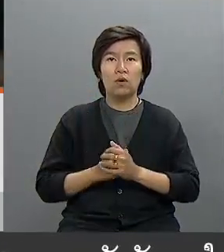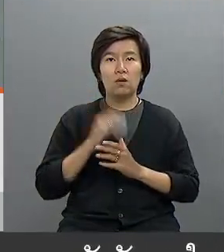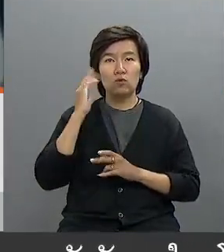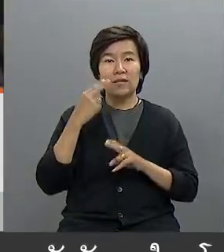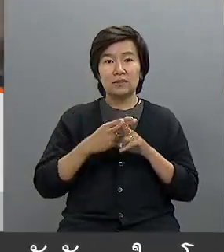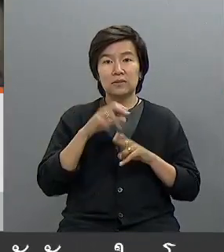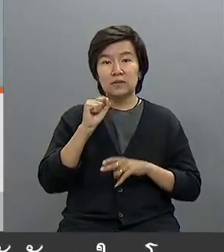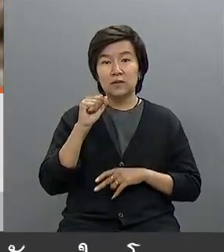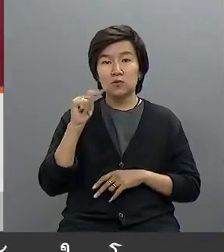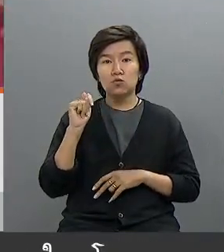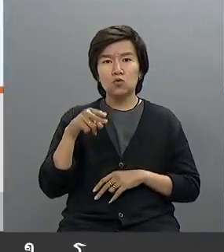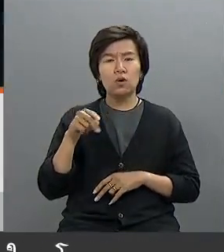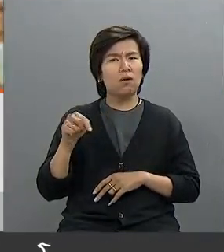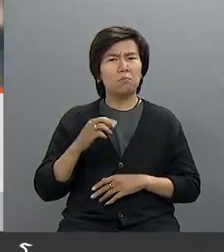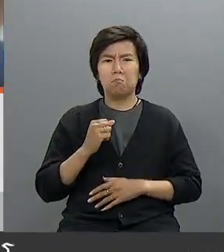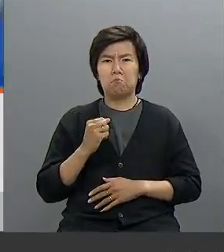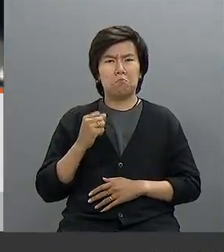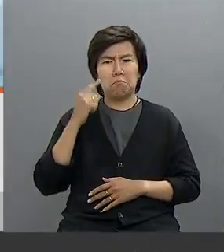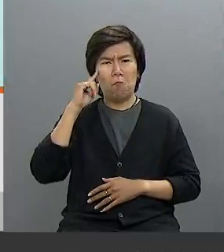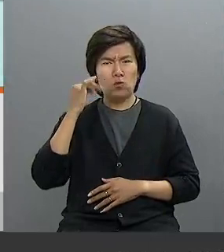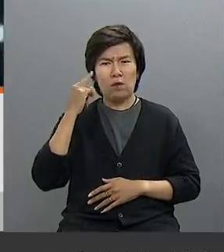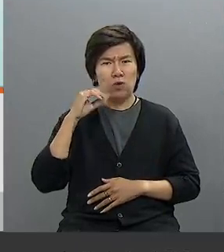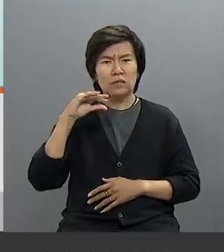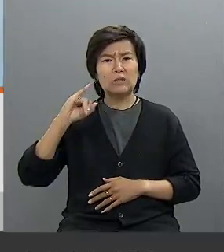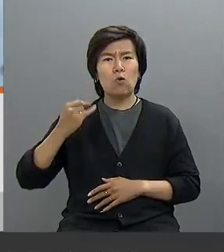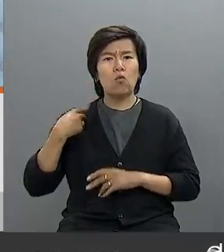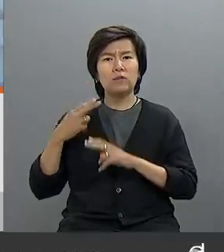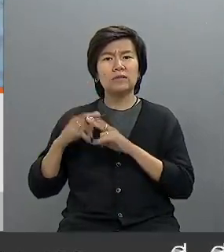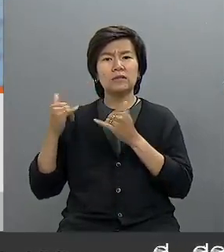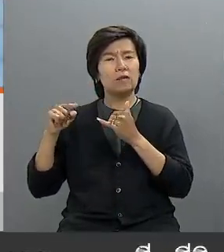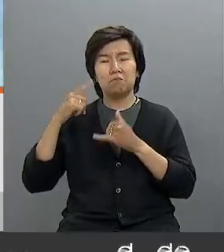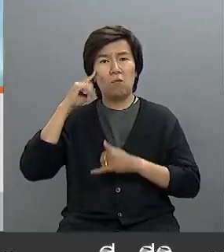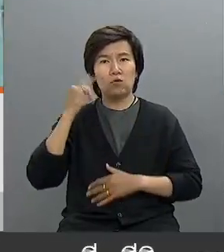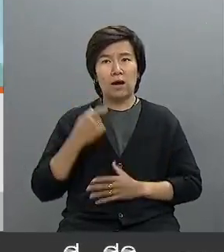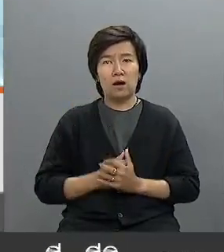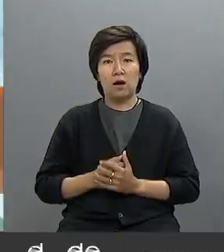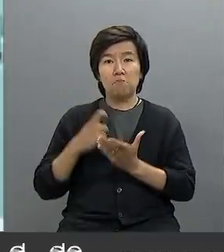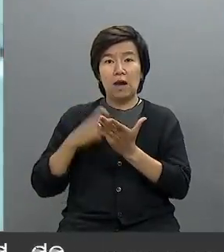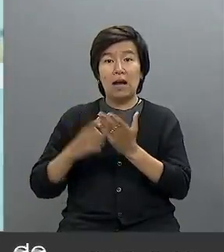าโจอดีตผู้ต้องขังในเรือนจำพิเศษกรุงเทพที่ได้รับการประกันตัวออกมาครับ